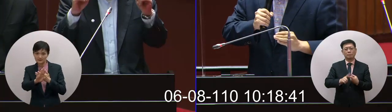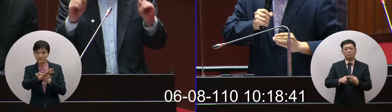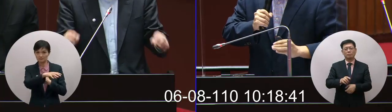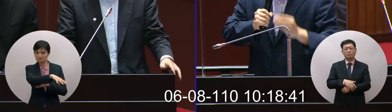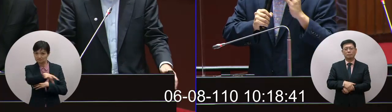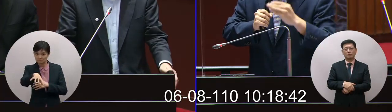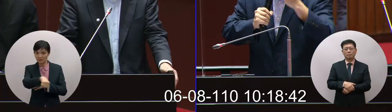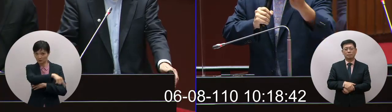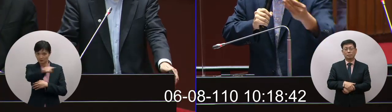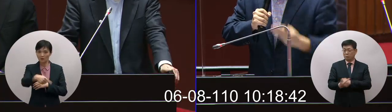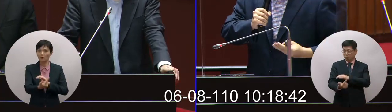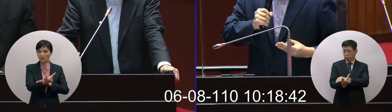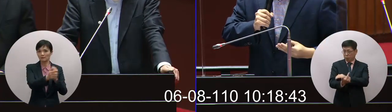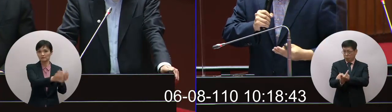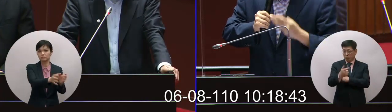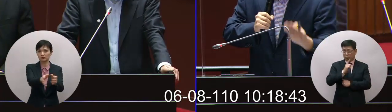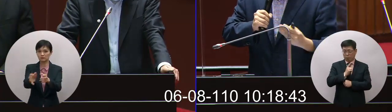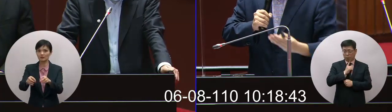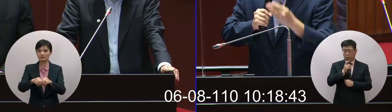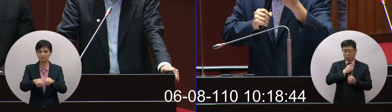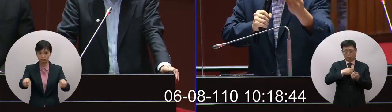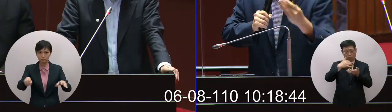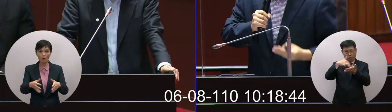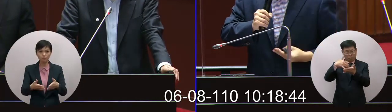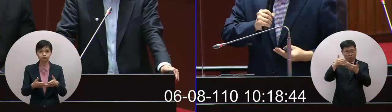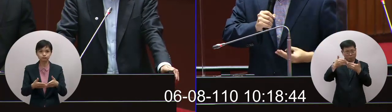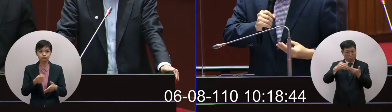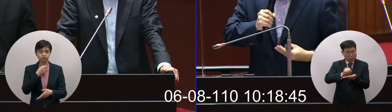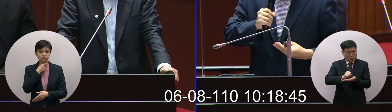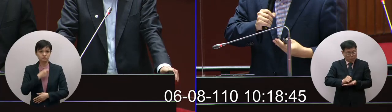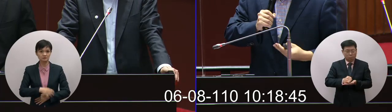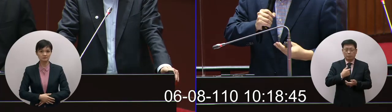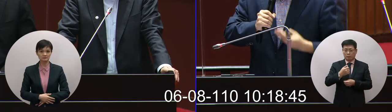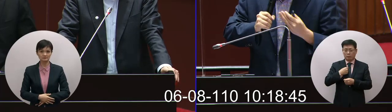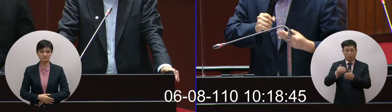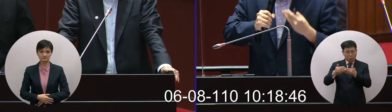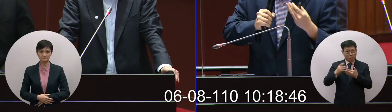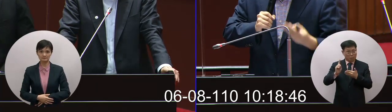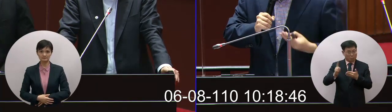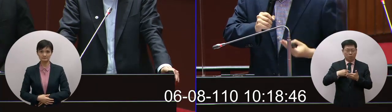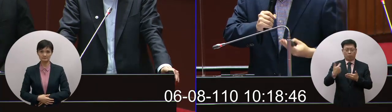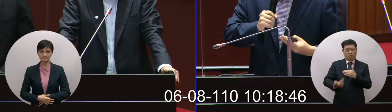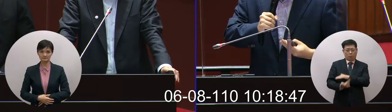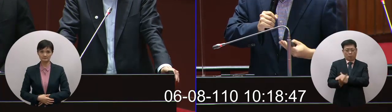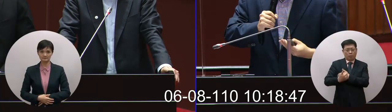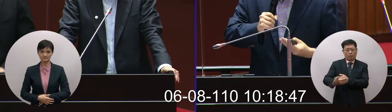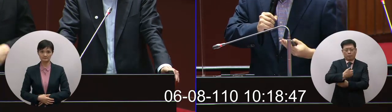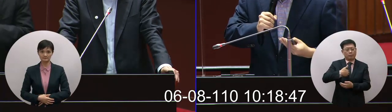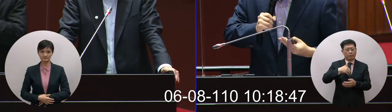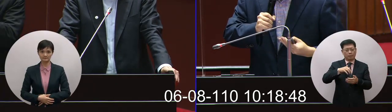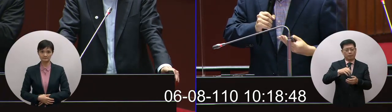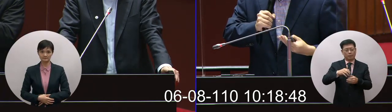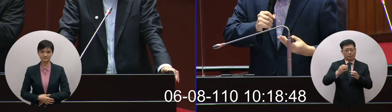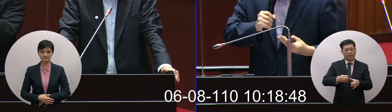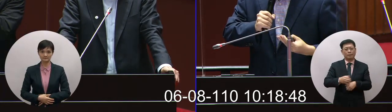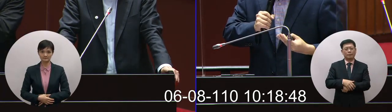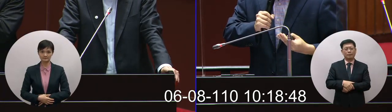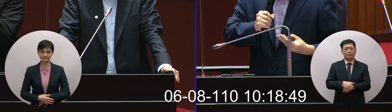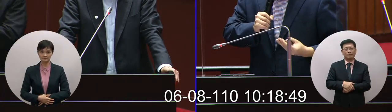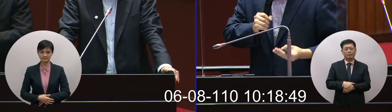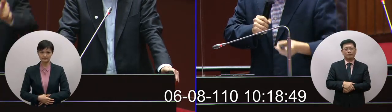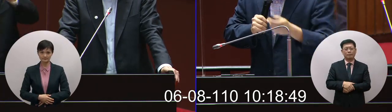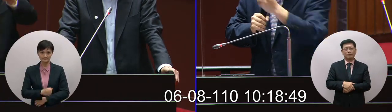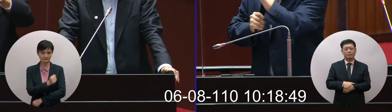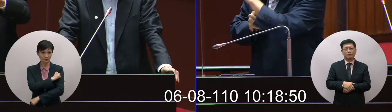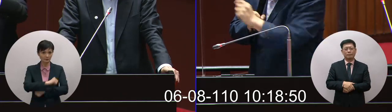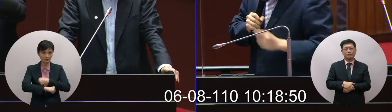这条路做， 那就赶快去做一个盘点，或者是说能够把这公用需求空间可以把它做出来，好， 啊，六头波，爱